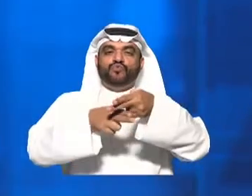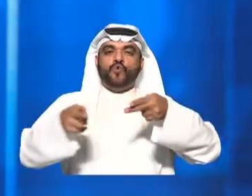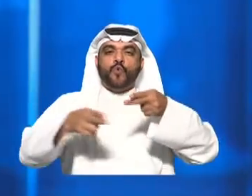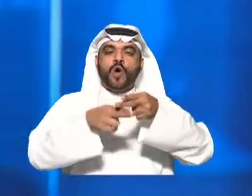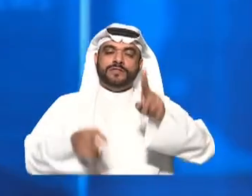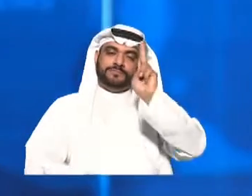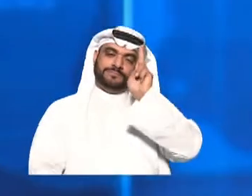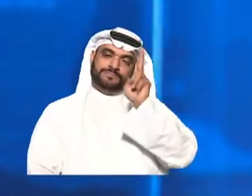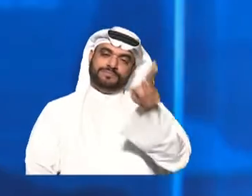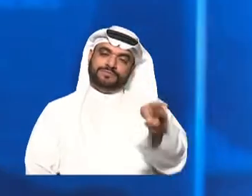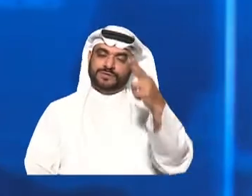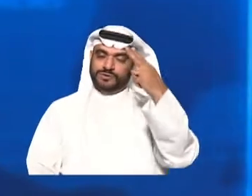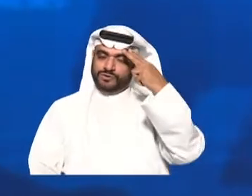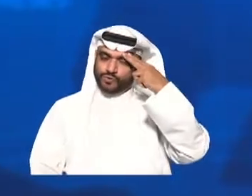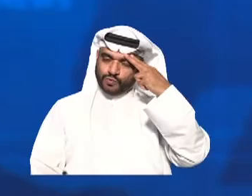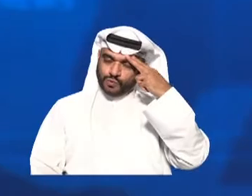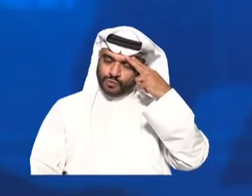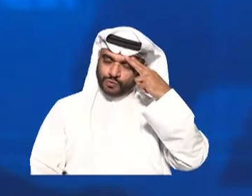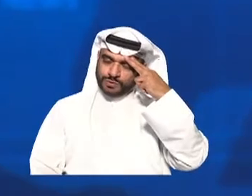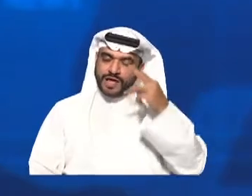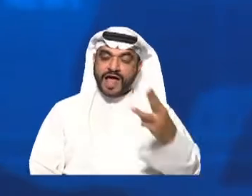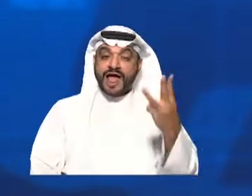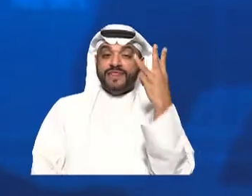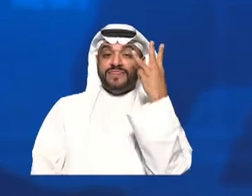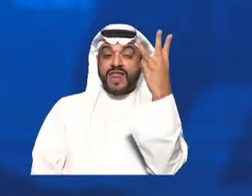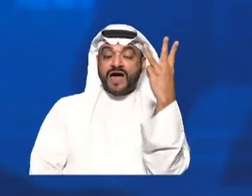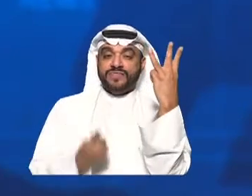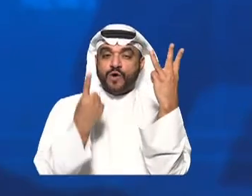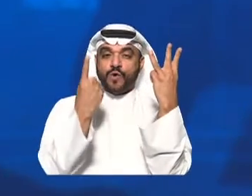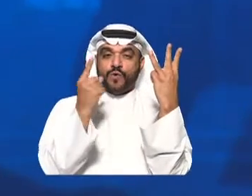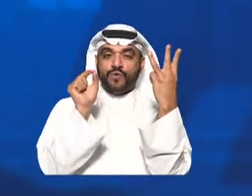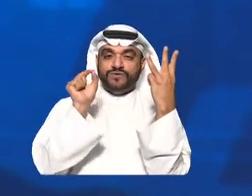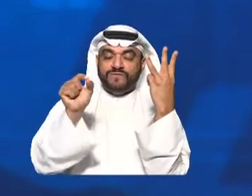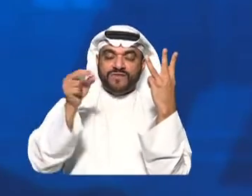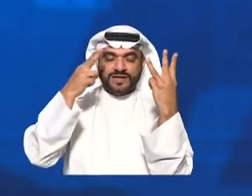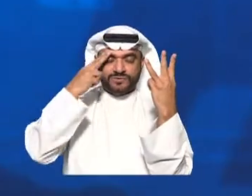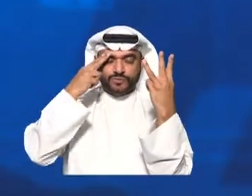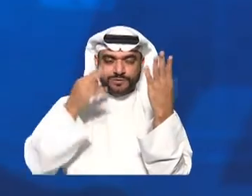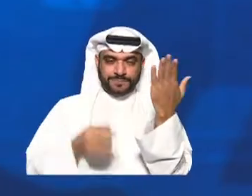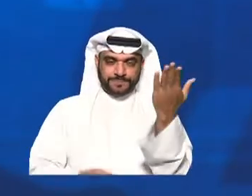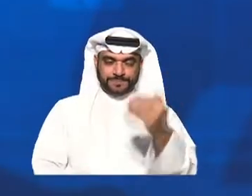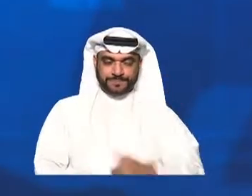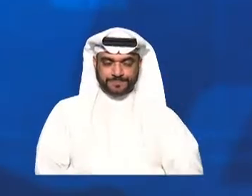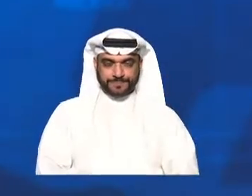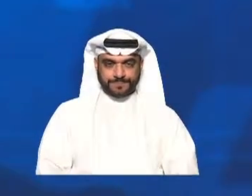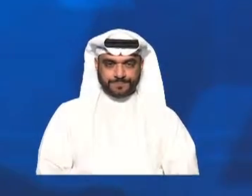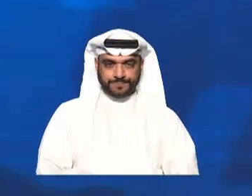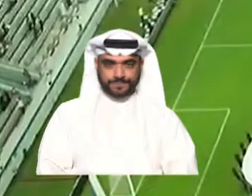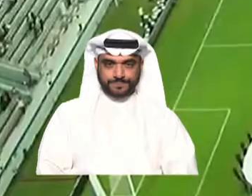السعودي بثلاثة أهداف مقابل هدف. تفاصيل أكثر في سياق التقرير التالي.